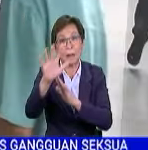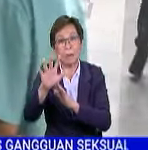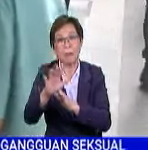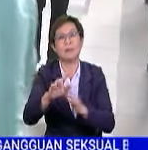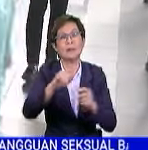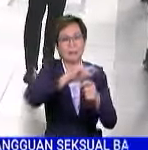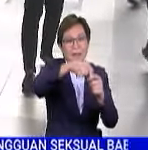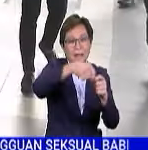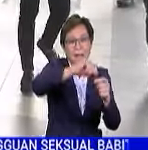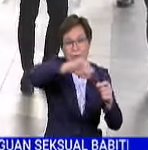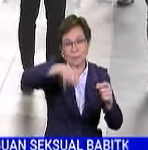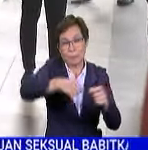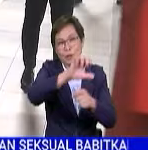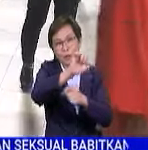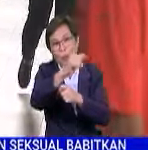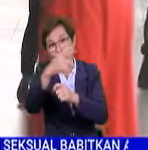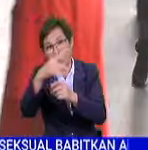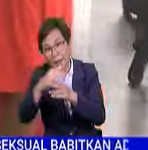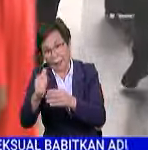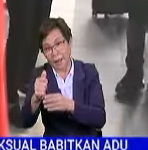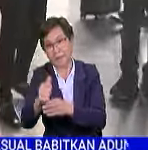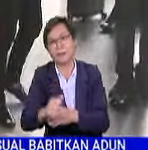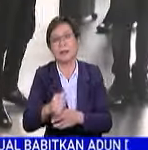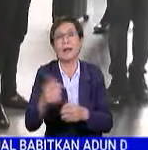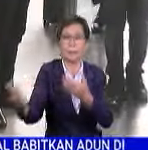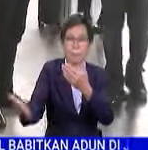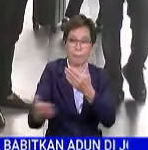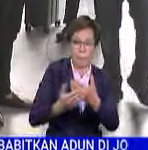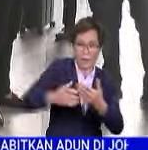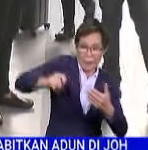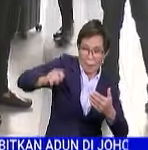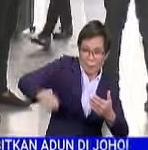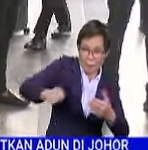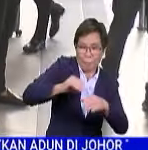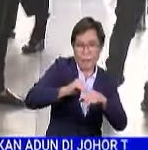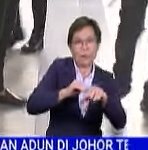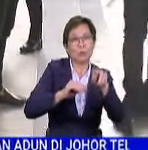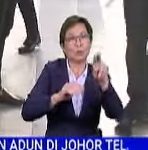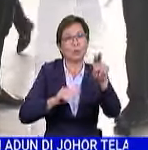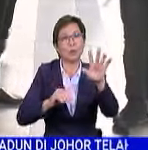jamin RM10,000. Sebutan semula kes pada 25 Februari ini.